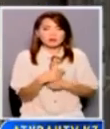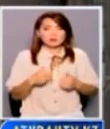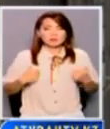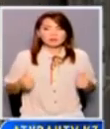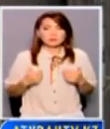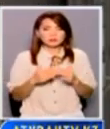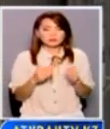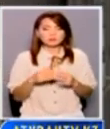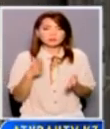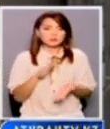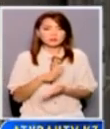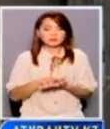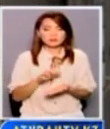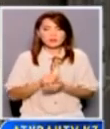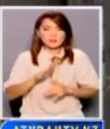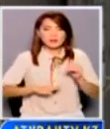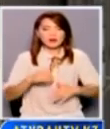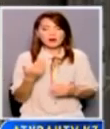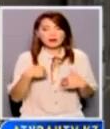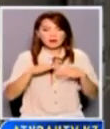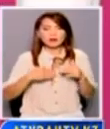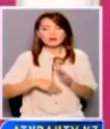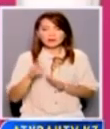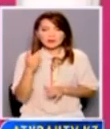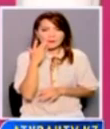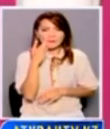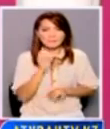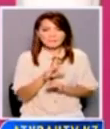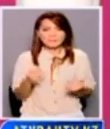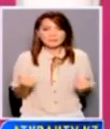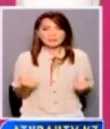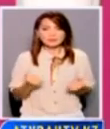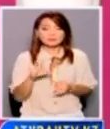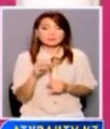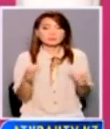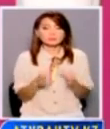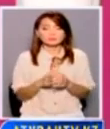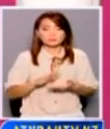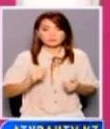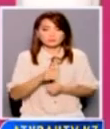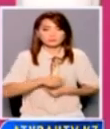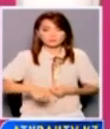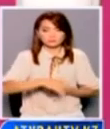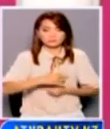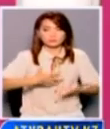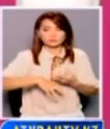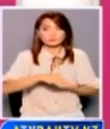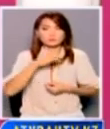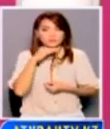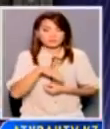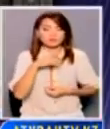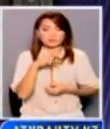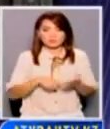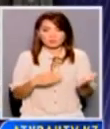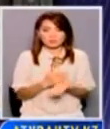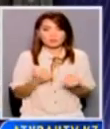қолдан дефицит жасамай мамандармен кеңесіп ем алған абзал, дейді ақ халаттылар. Ал жедел штаб жергілікті билік бәрі жеткілікті деп